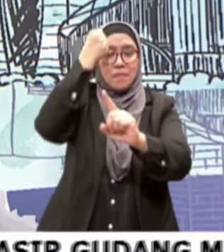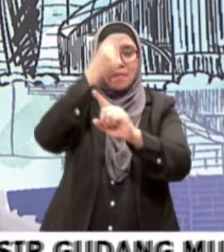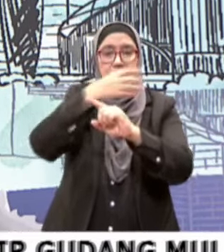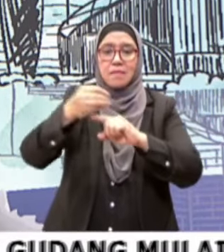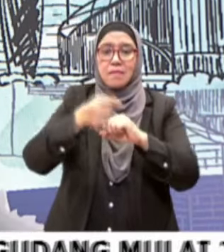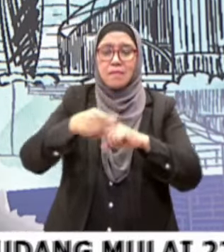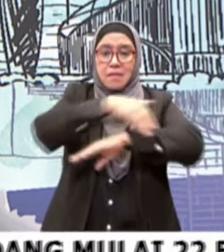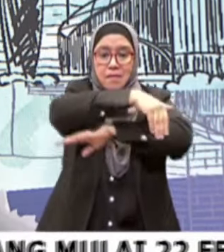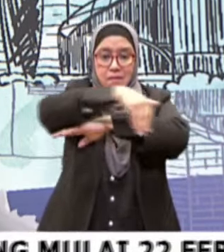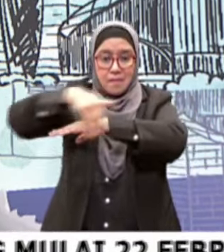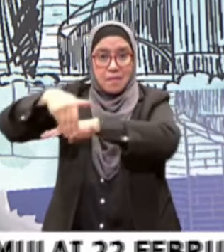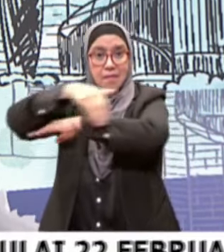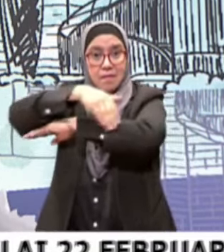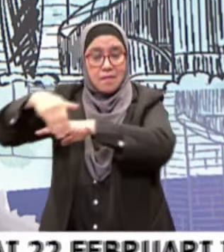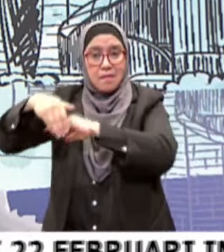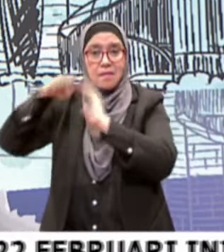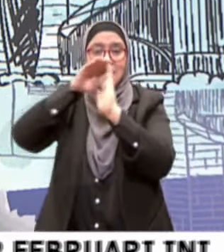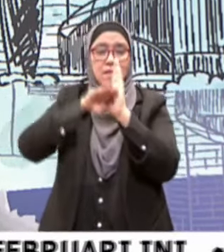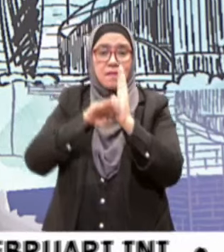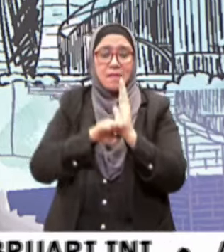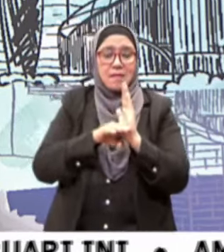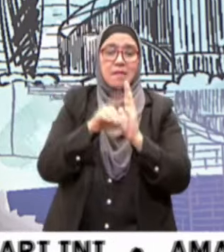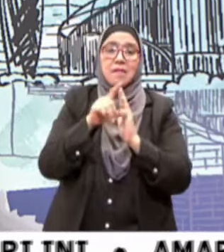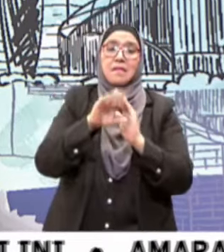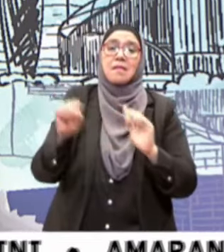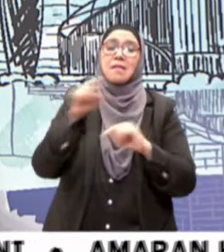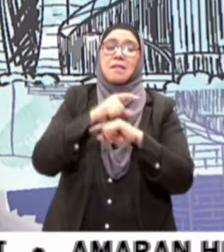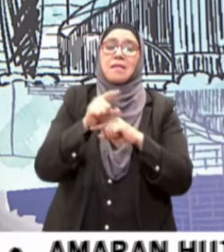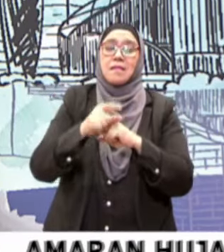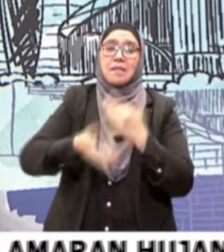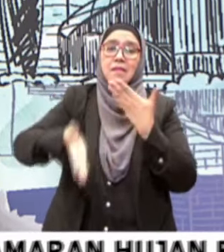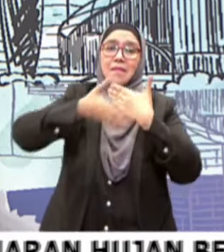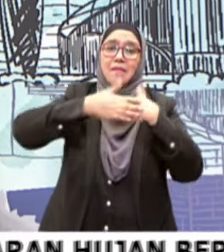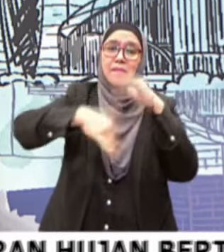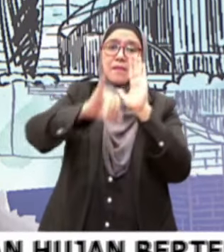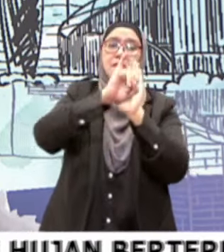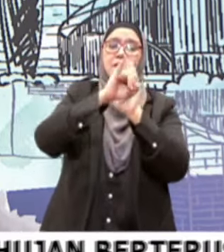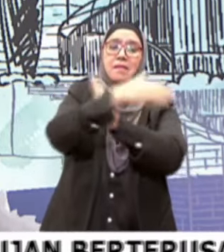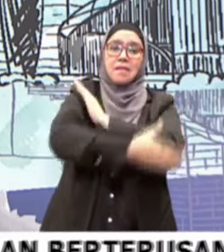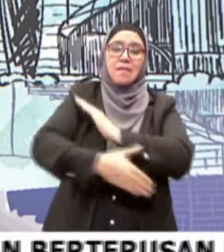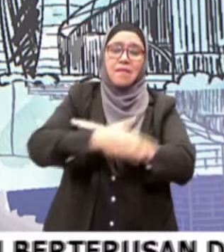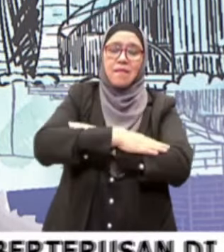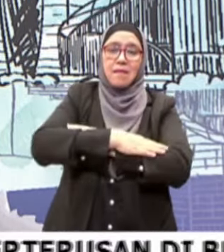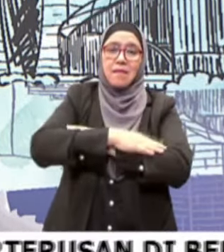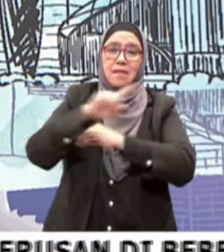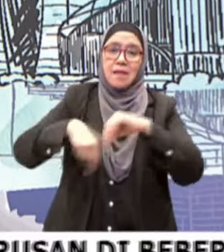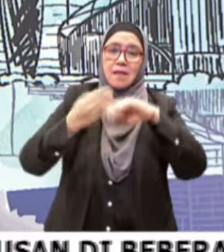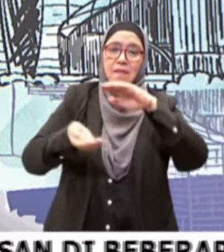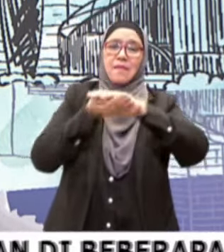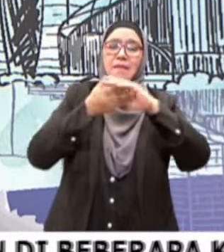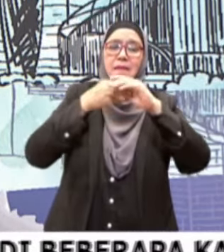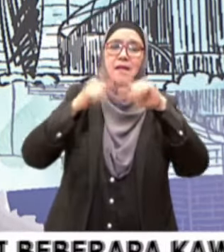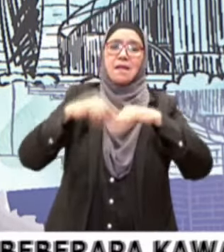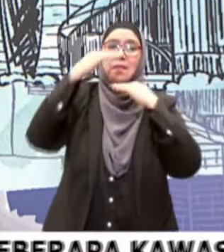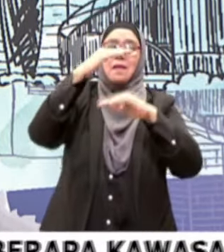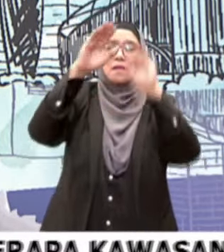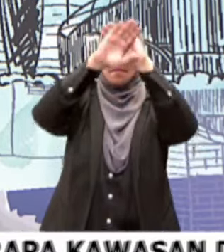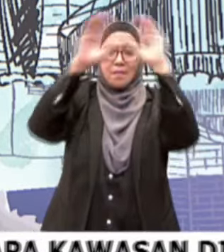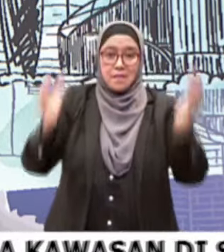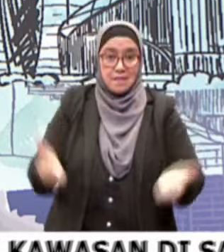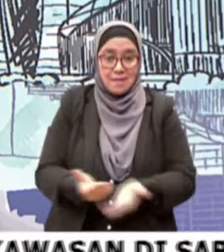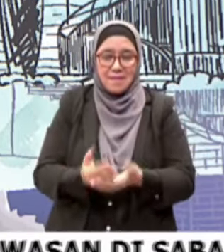mengembalikan semua image negara di peringkat antara bangsa dan berikut selesai untuk pertanyaan-pertanyaan Menteri